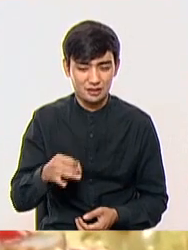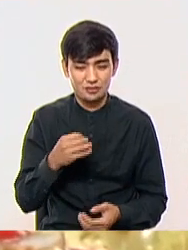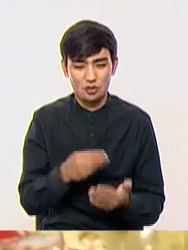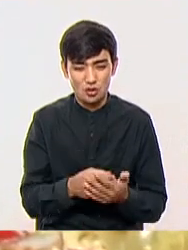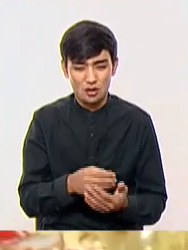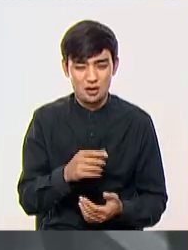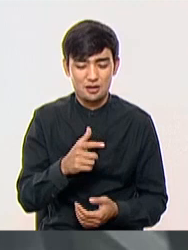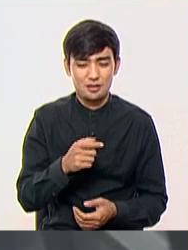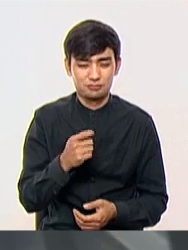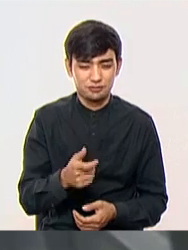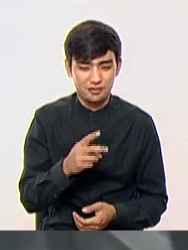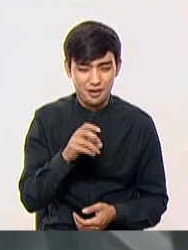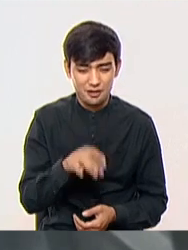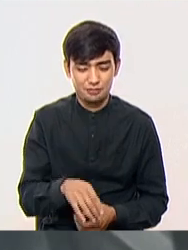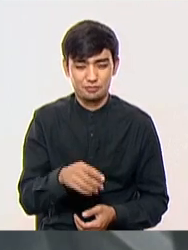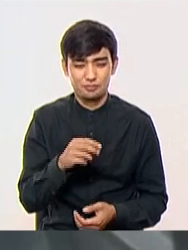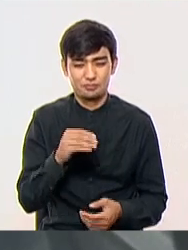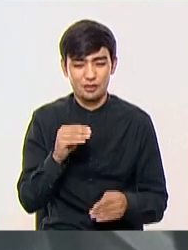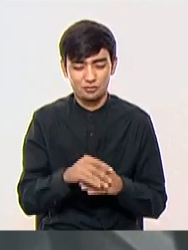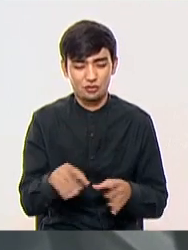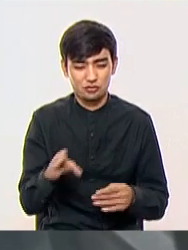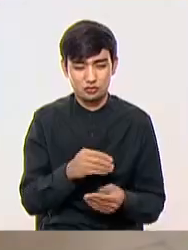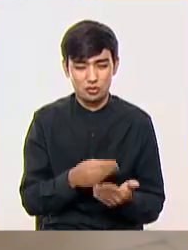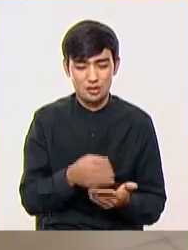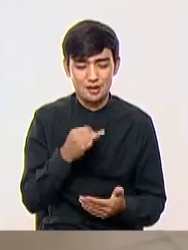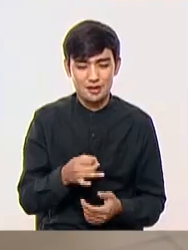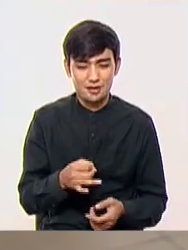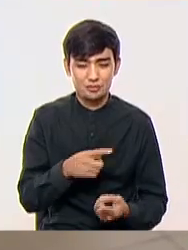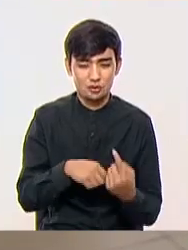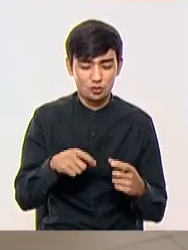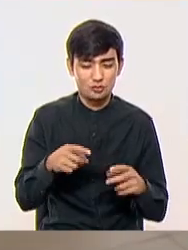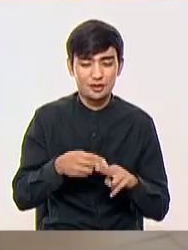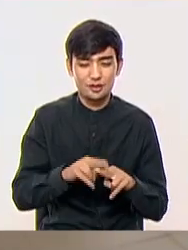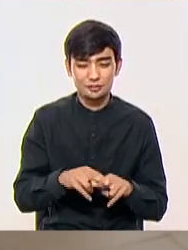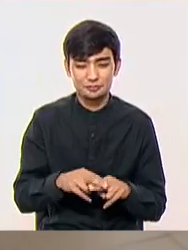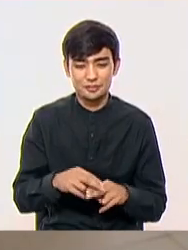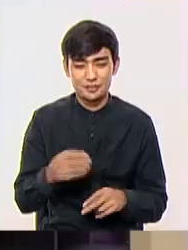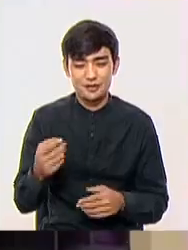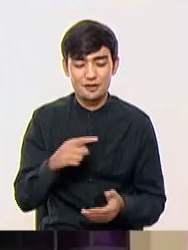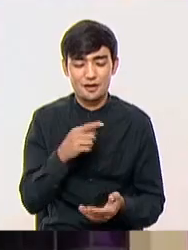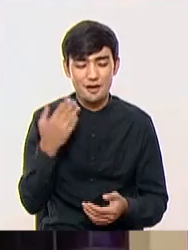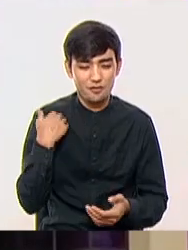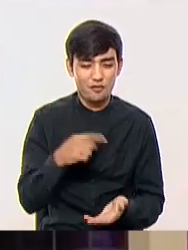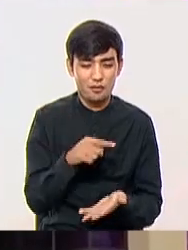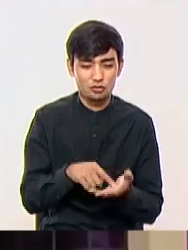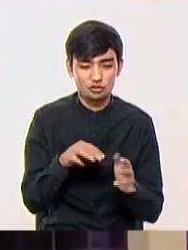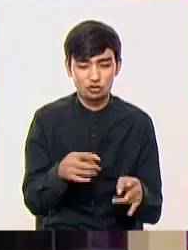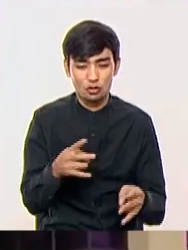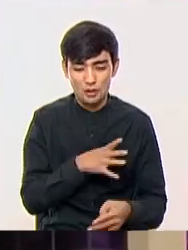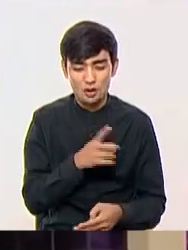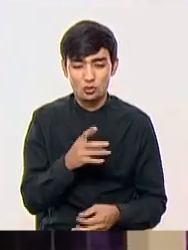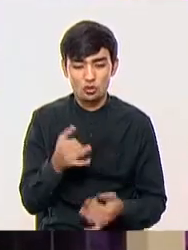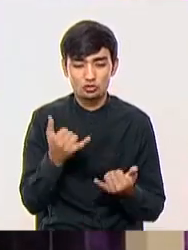удобрений, кормов и добавок. Экономисты считают, что с посредниками нужно было решать вопрос давно, но и тут нужно действовать